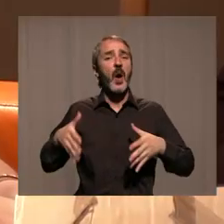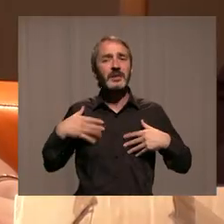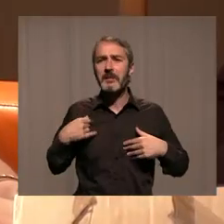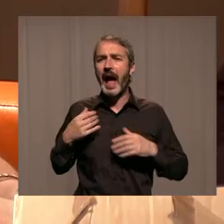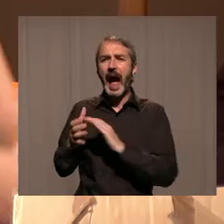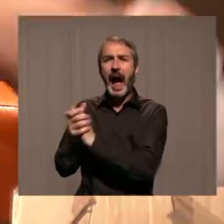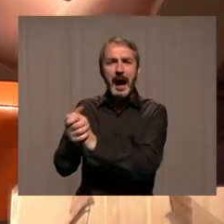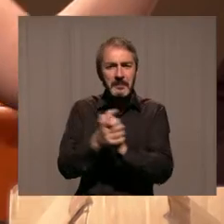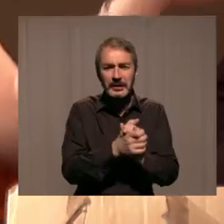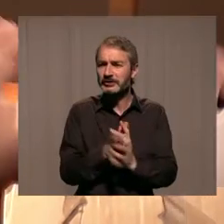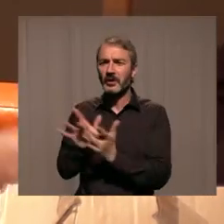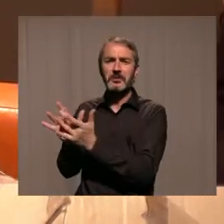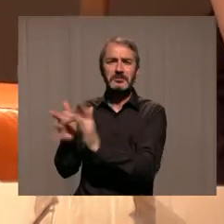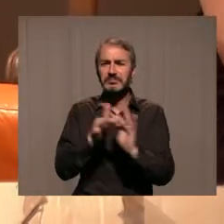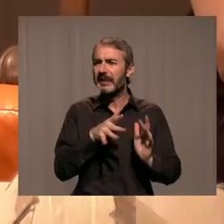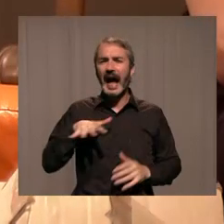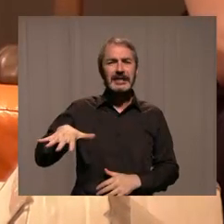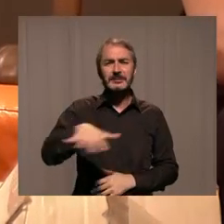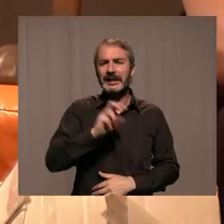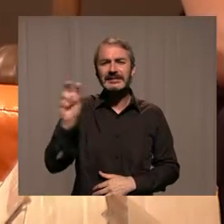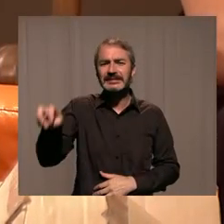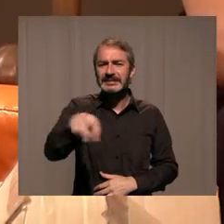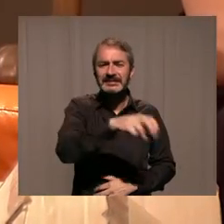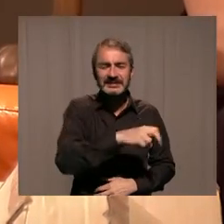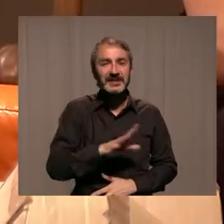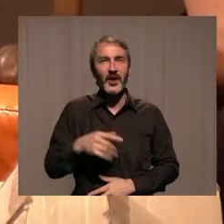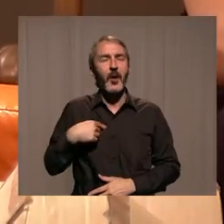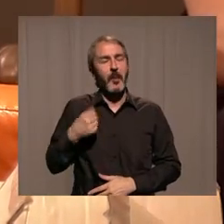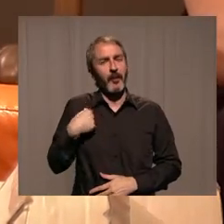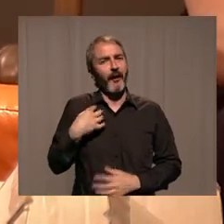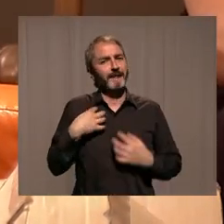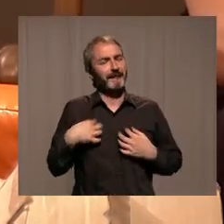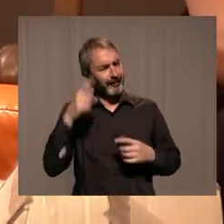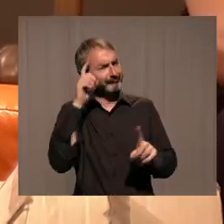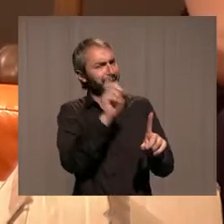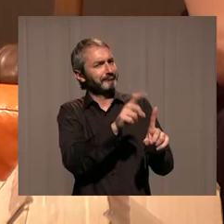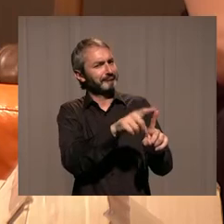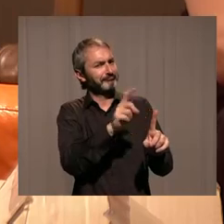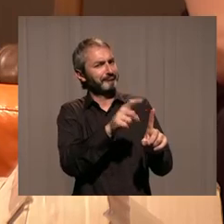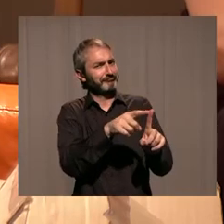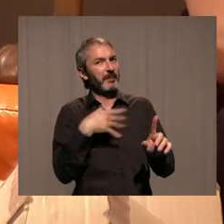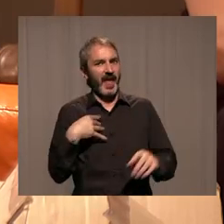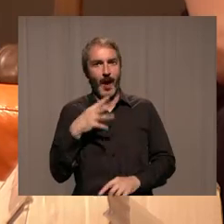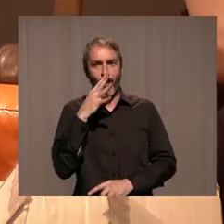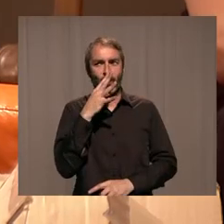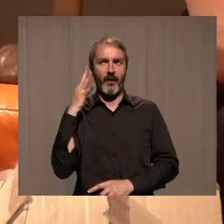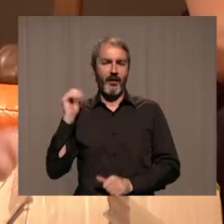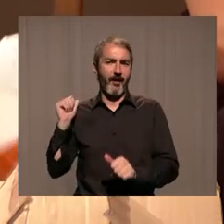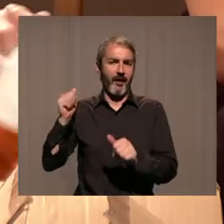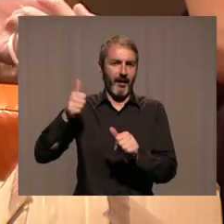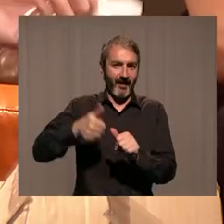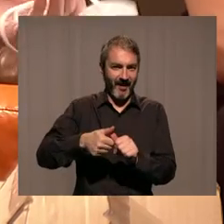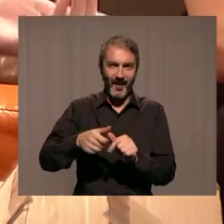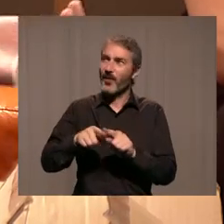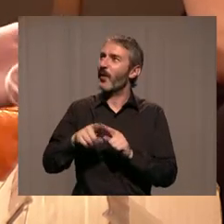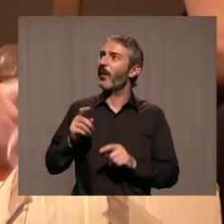que he fet i els espais i tot. Jo estic molt contenta i crec que ho enyoraré una mica tot perquè al cap i a la fi han estat 4 anys i s'ha convertit una